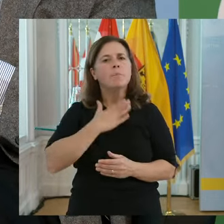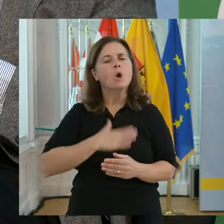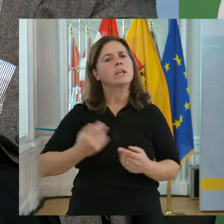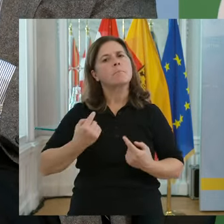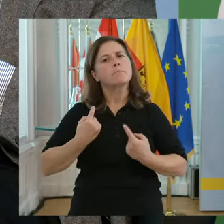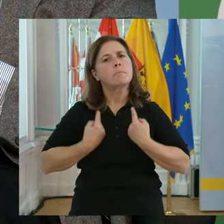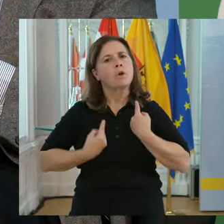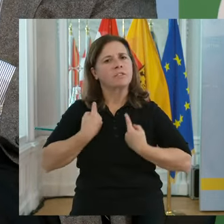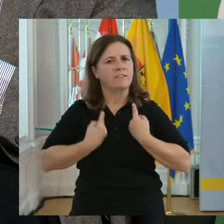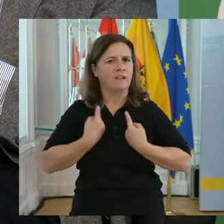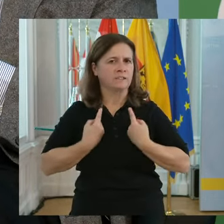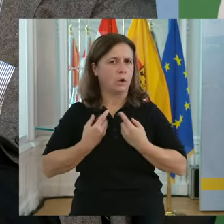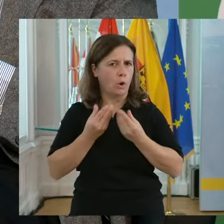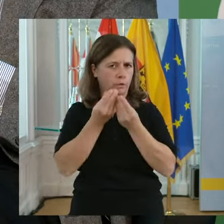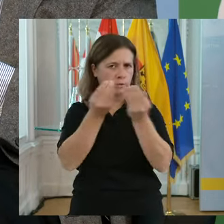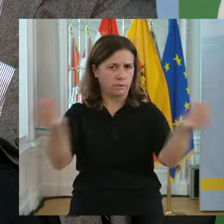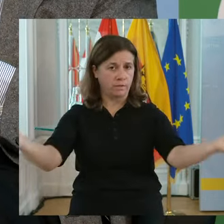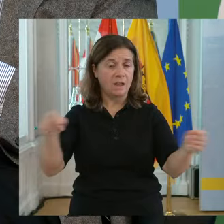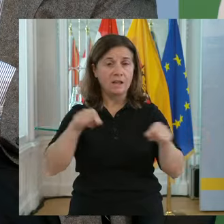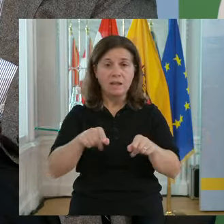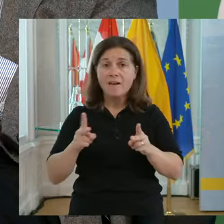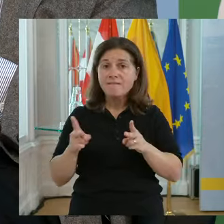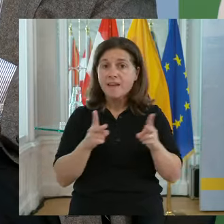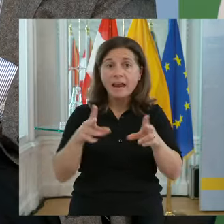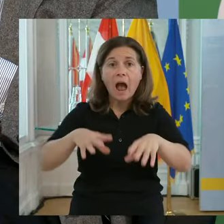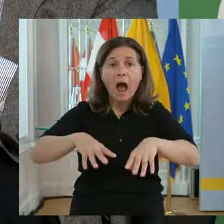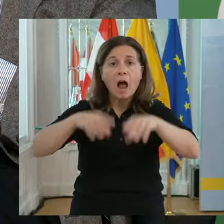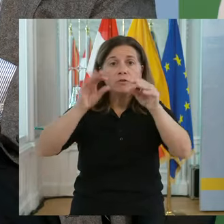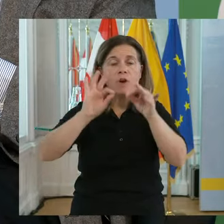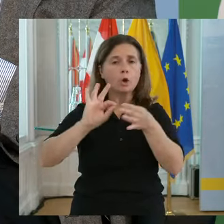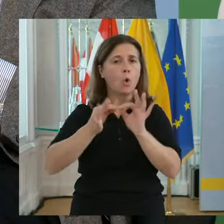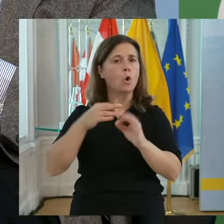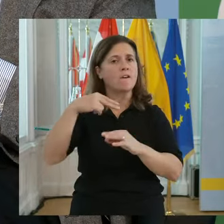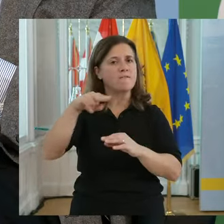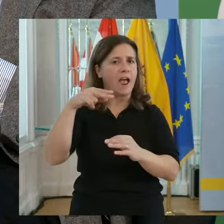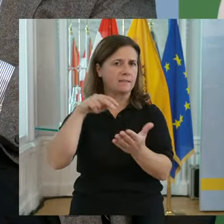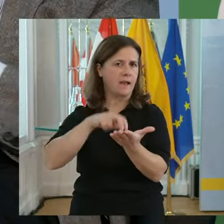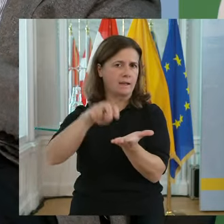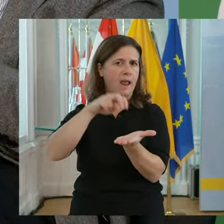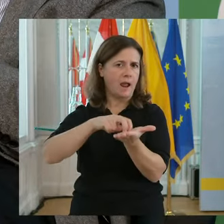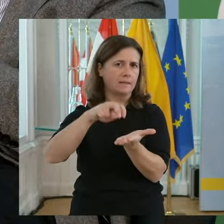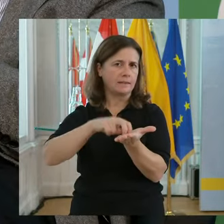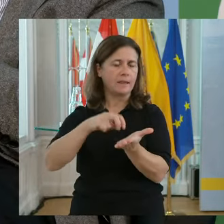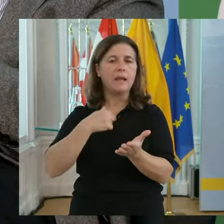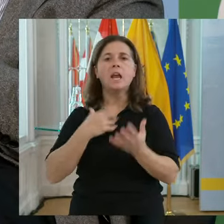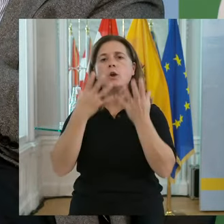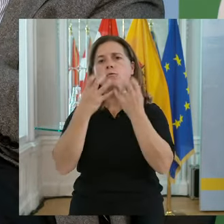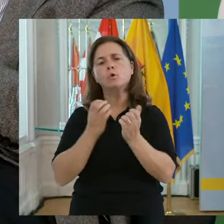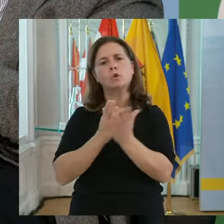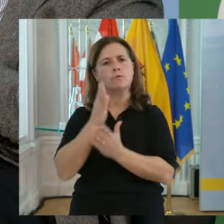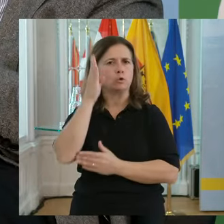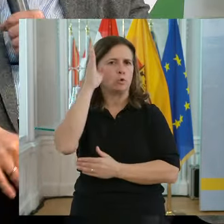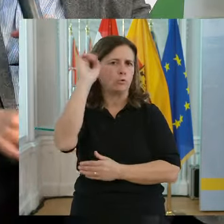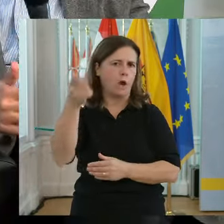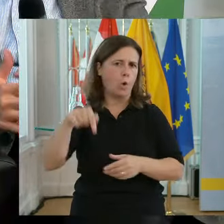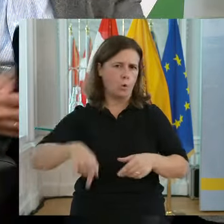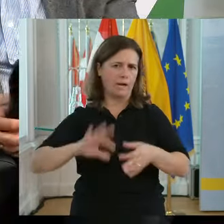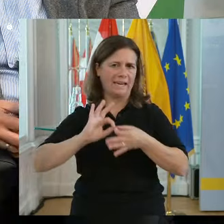motivieren, diesen Weg entweder zu beginnen oder diesen Weg fortzusetzen. Und das wünsche ich mir für die Zukunft auch in